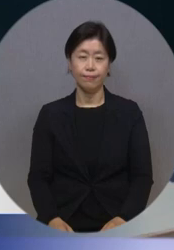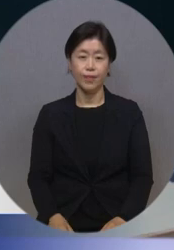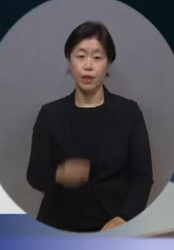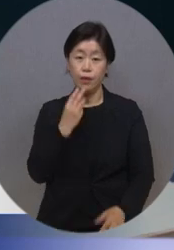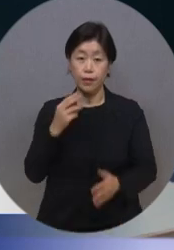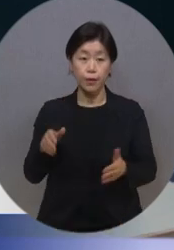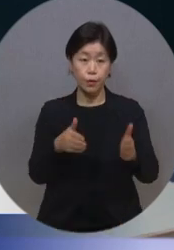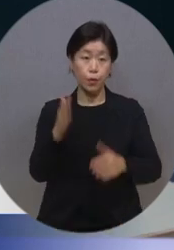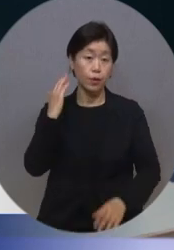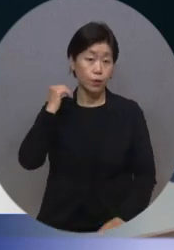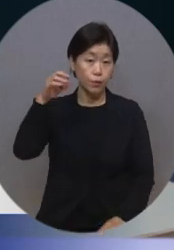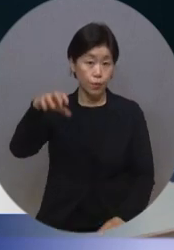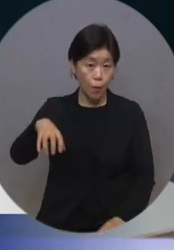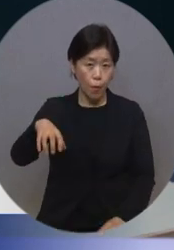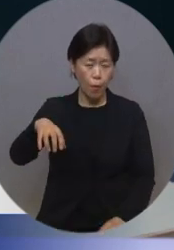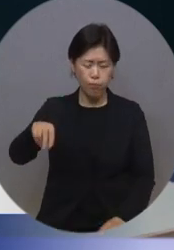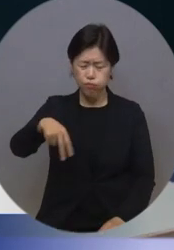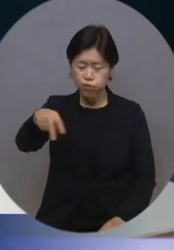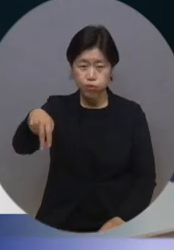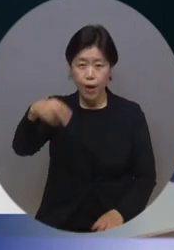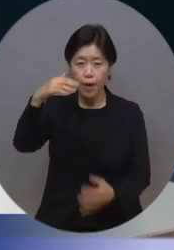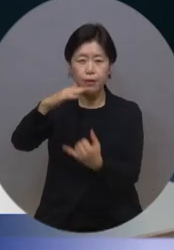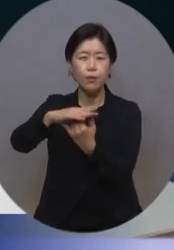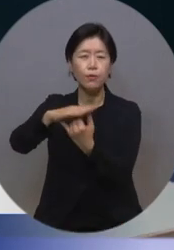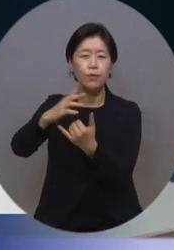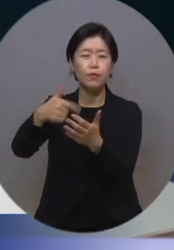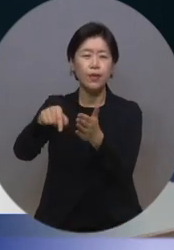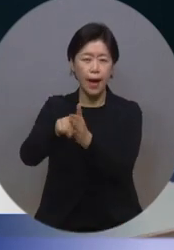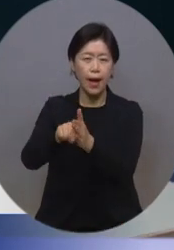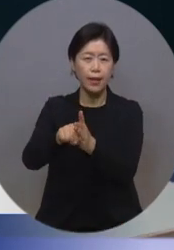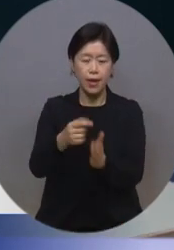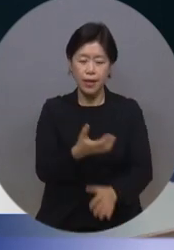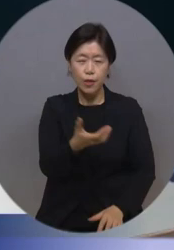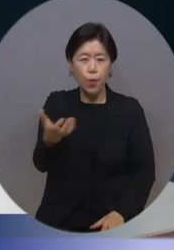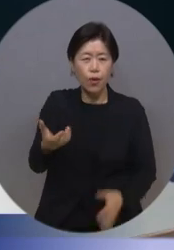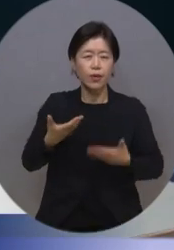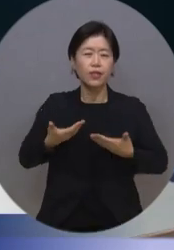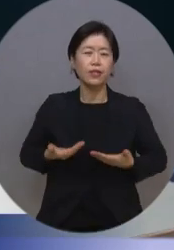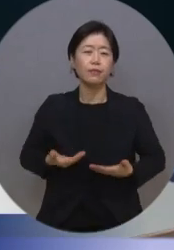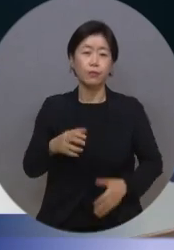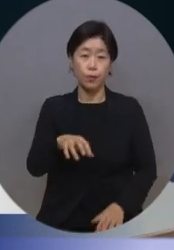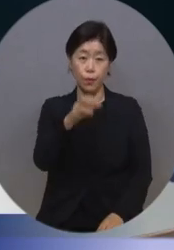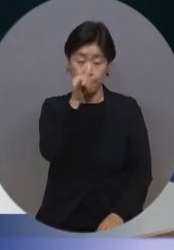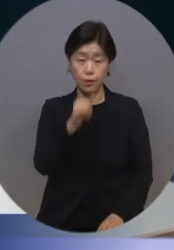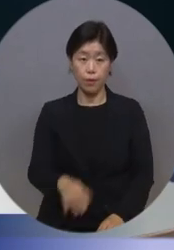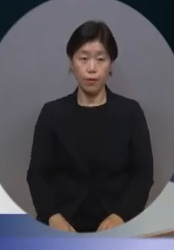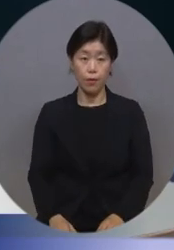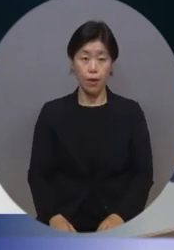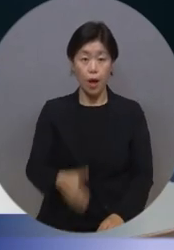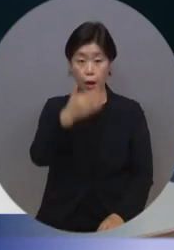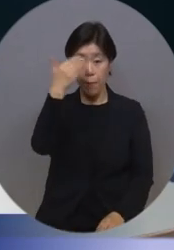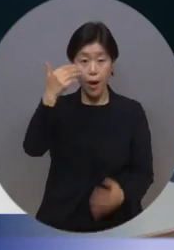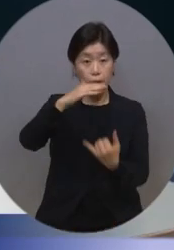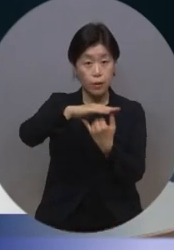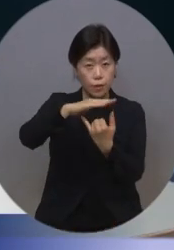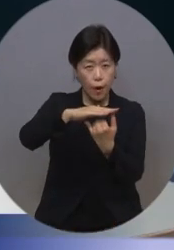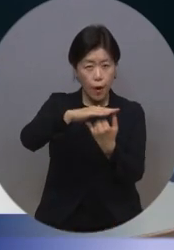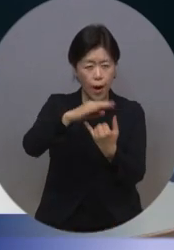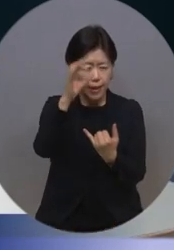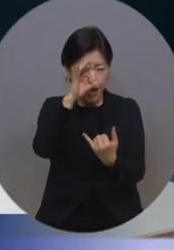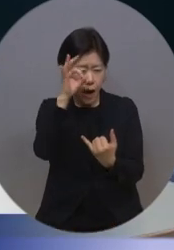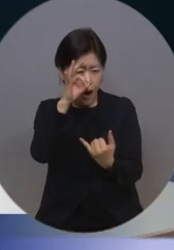경기도 의정부에는 방황하는 청소년을 위한 이동형 쉼터가 있습니다. 청소년을 위해 곳곳을 찾아다닌